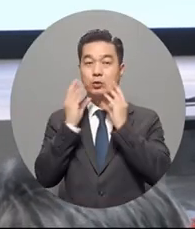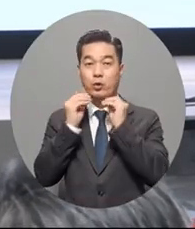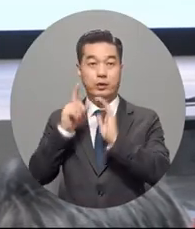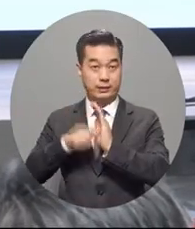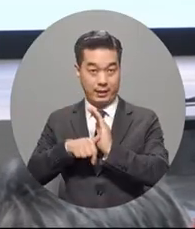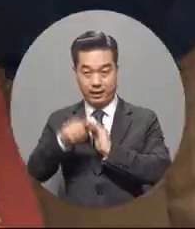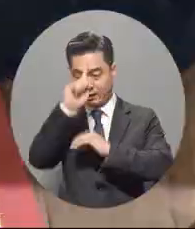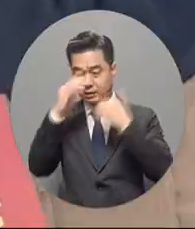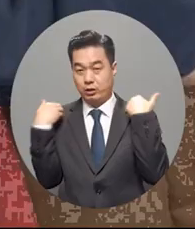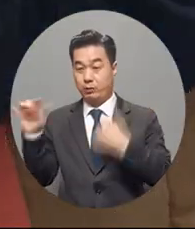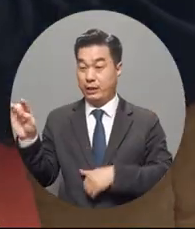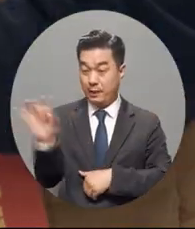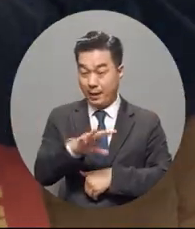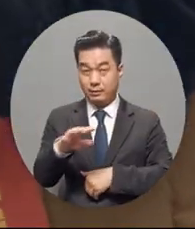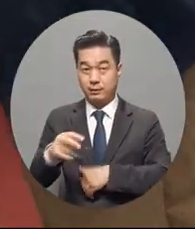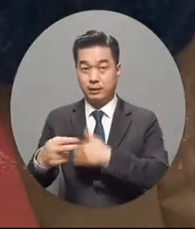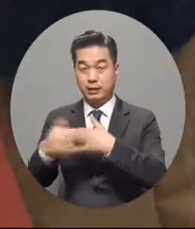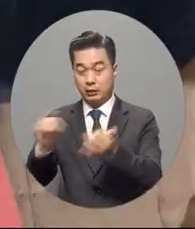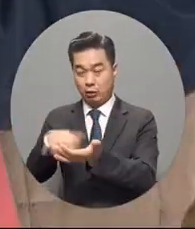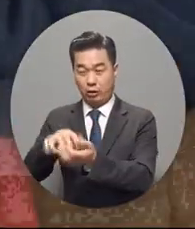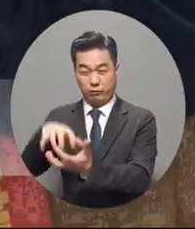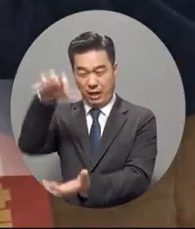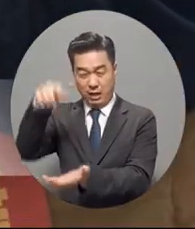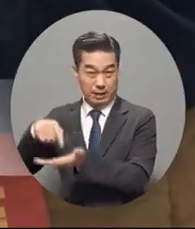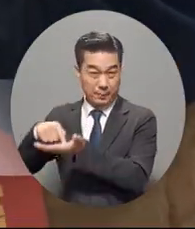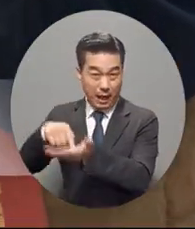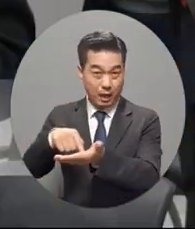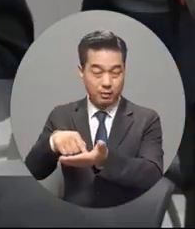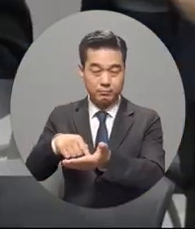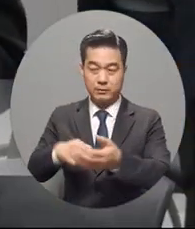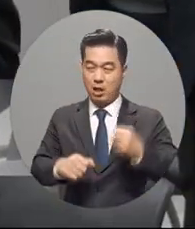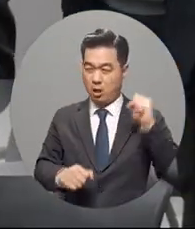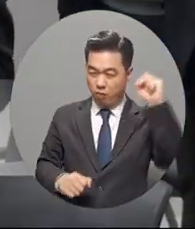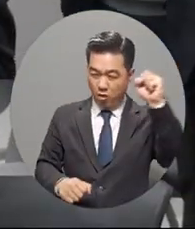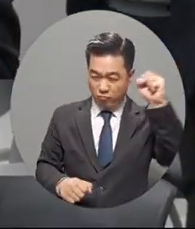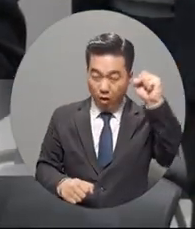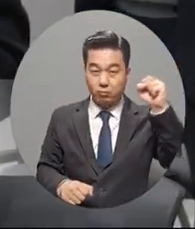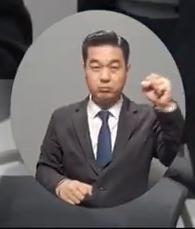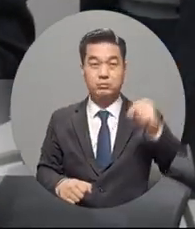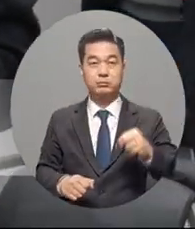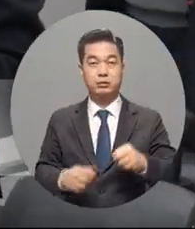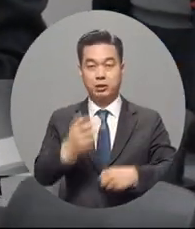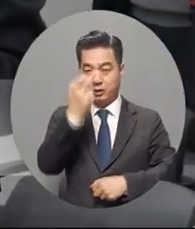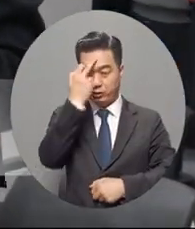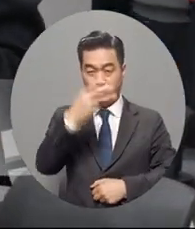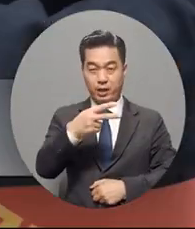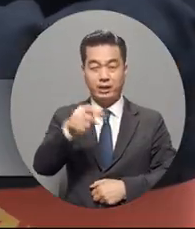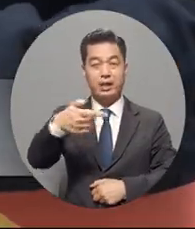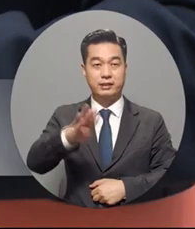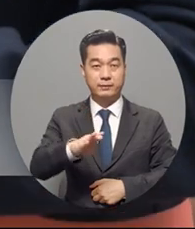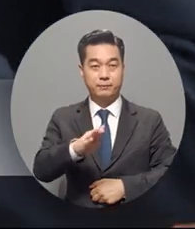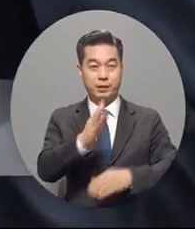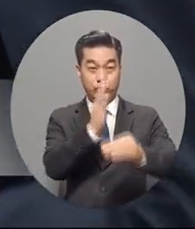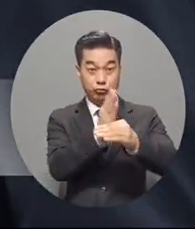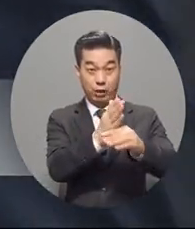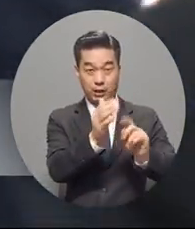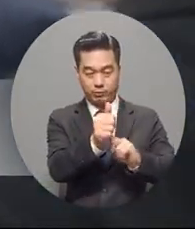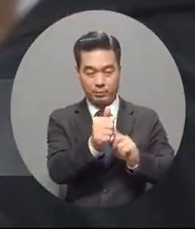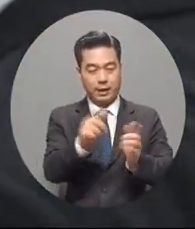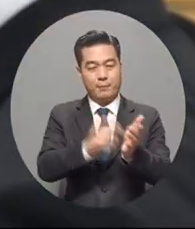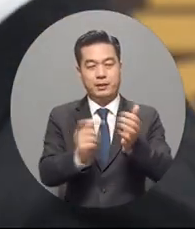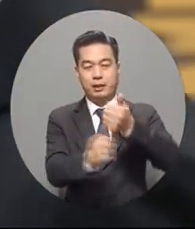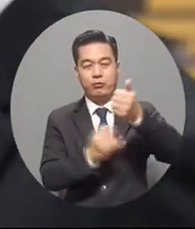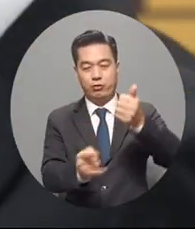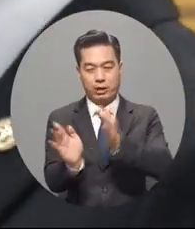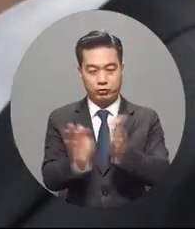일방적인 의대 증원 추진에 항의하며 총력 투쟁을 예고한 의협은 최대집 전 회장을 투쟁위원장으로 하는 비상대책위원회